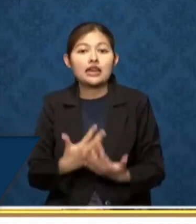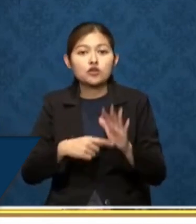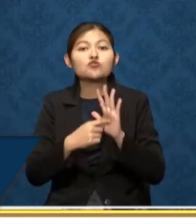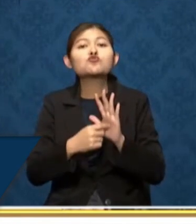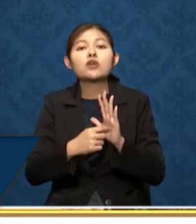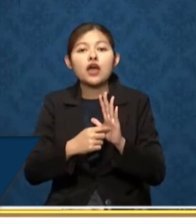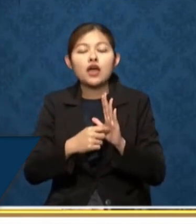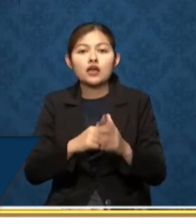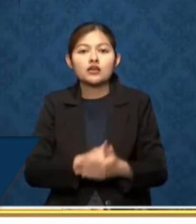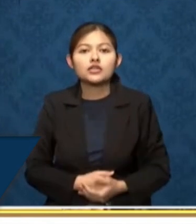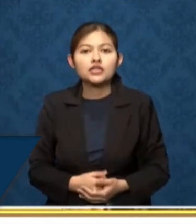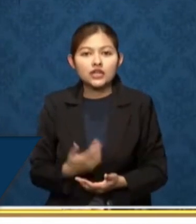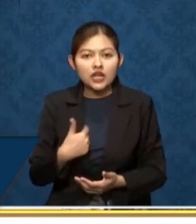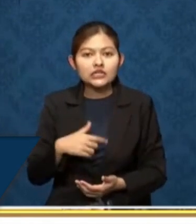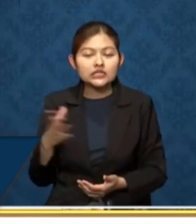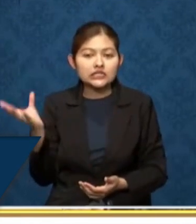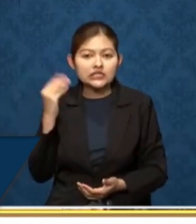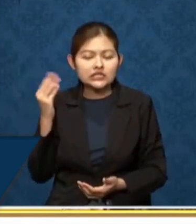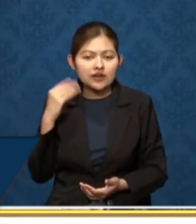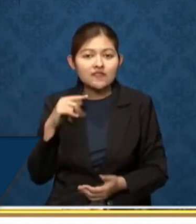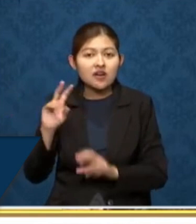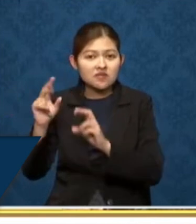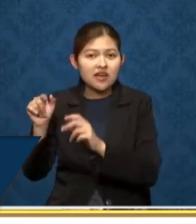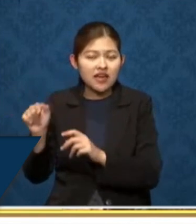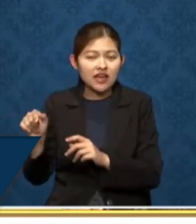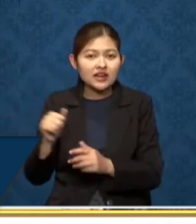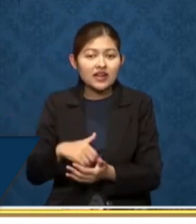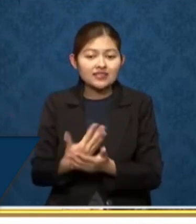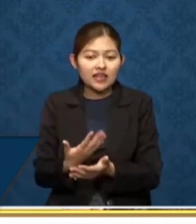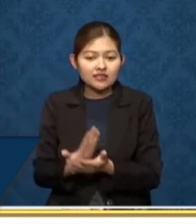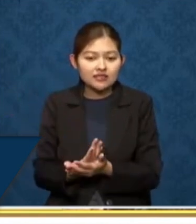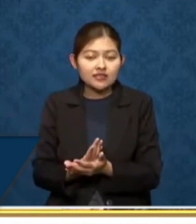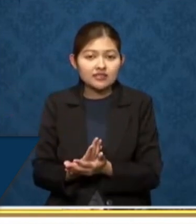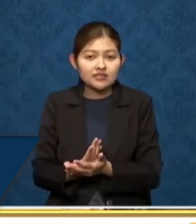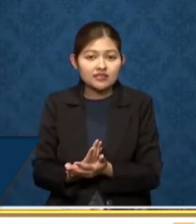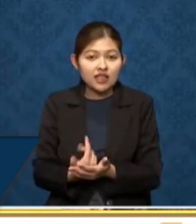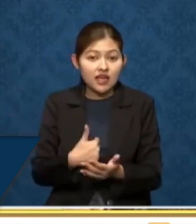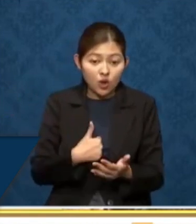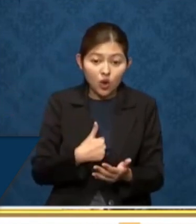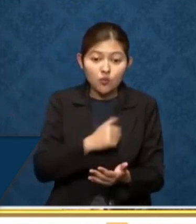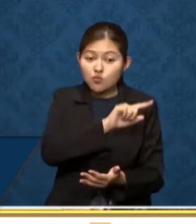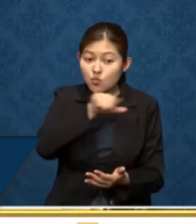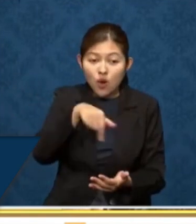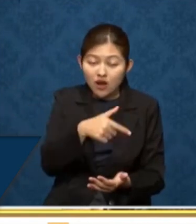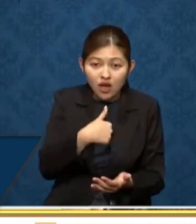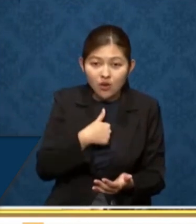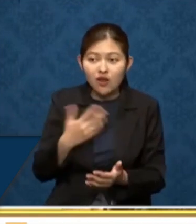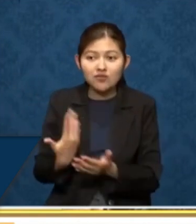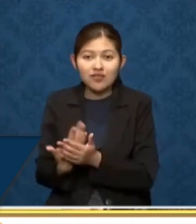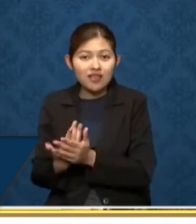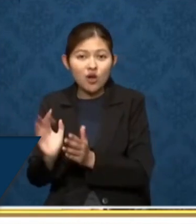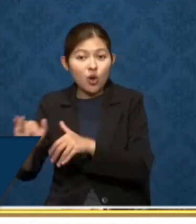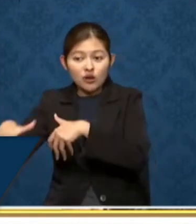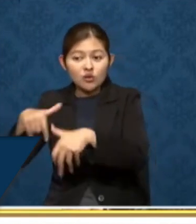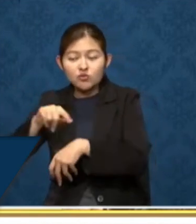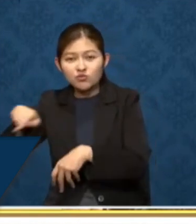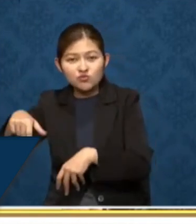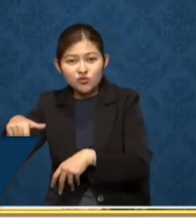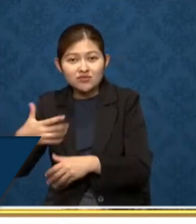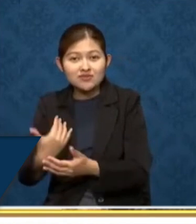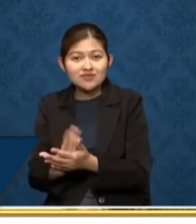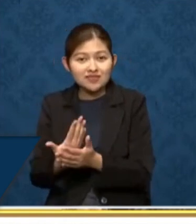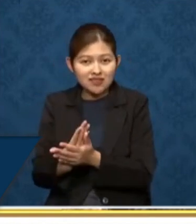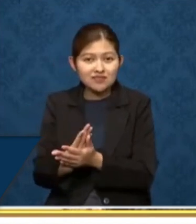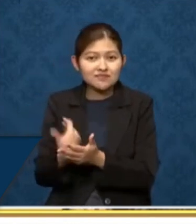ฉันฟังแล้วยิ่งต้องตั้งคำถามในใจเลยว่าเงินในกระเป๋าของเรากับเงินในกระเป๋าของพวกเขาเหล่านั้นเนี่ยมันมีคุณ